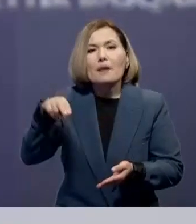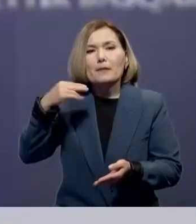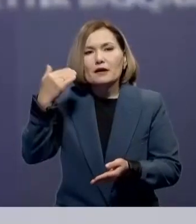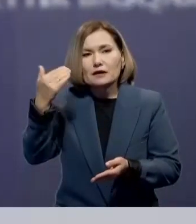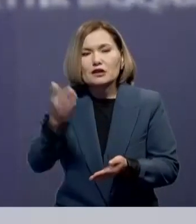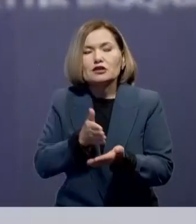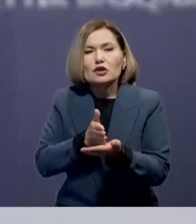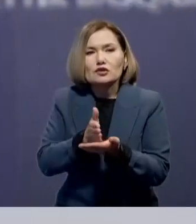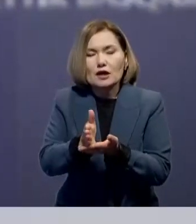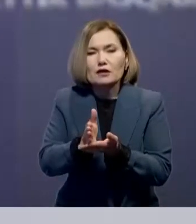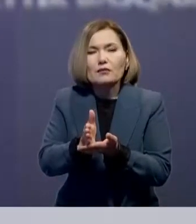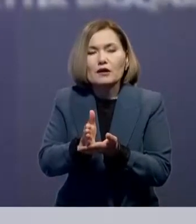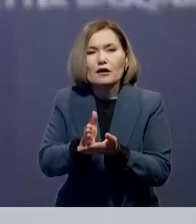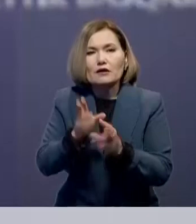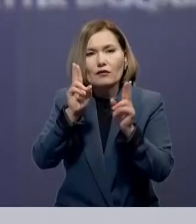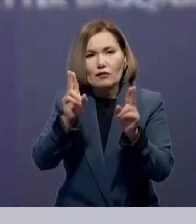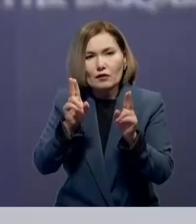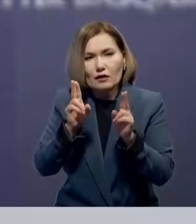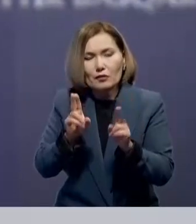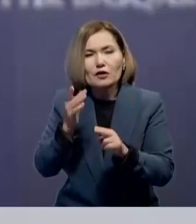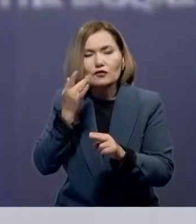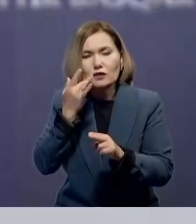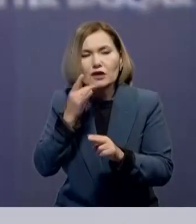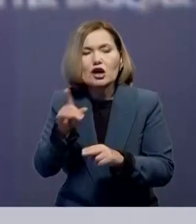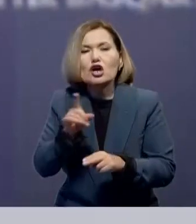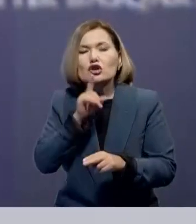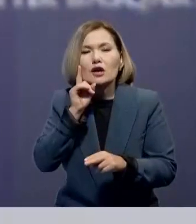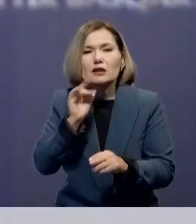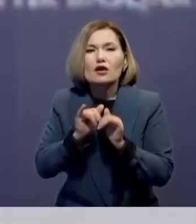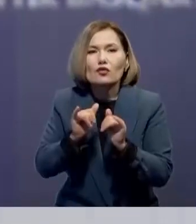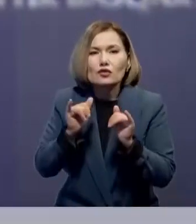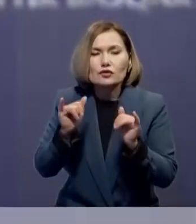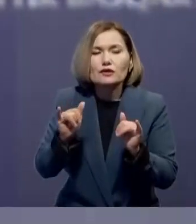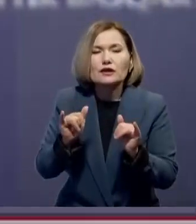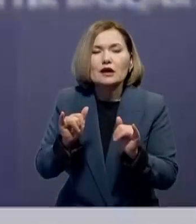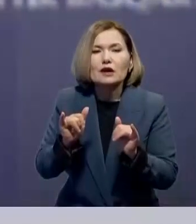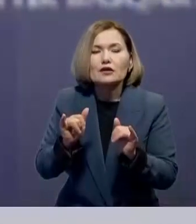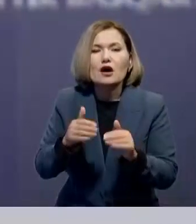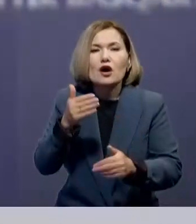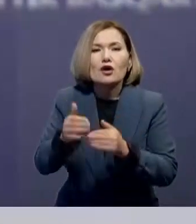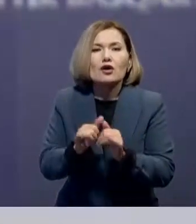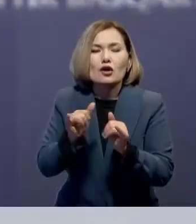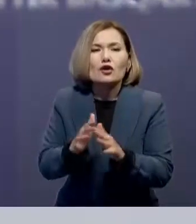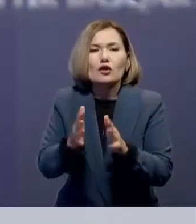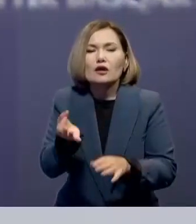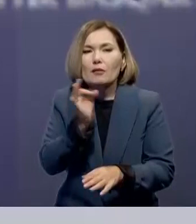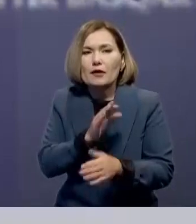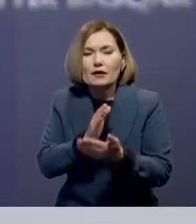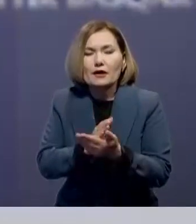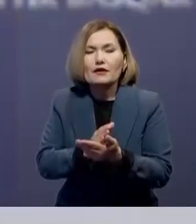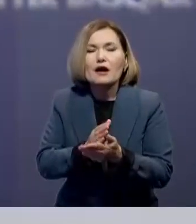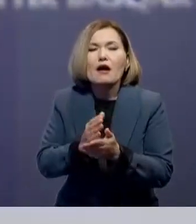президентіміздің ұстанымына сәйкес жастардың өсуіне, дамуына өте пайда беретін осы